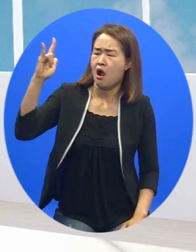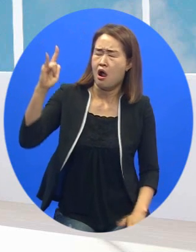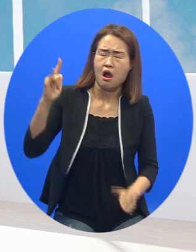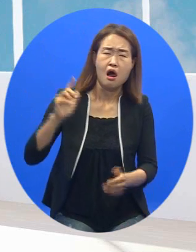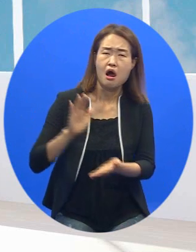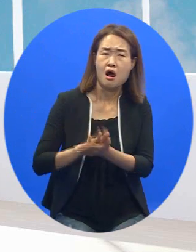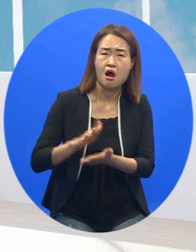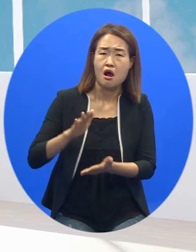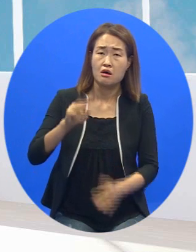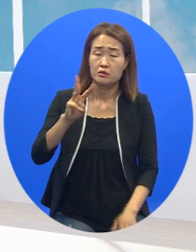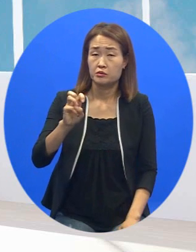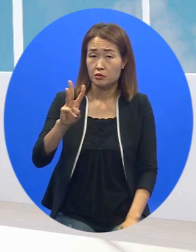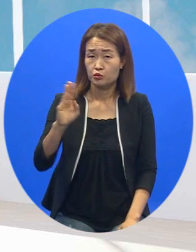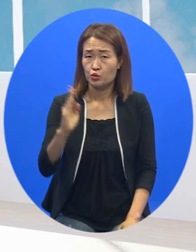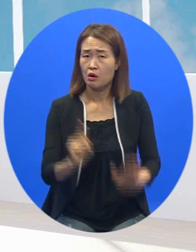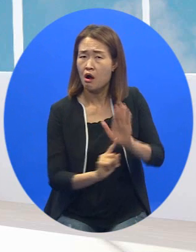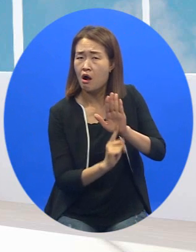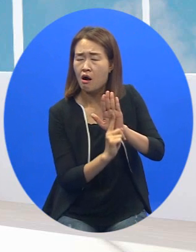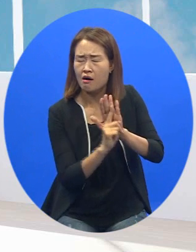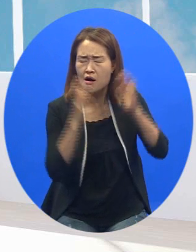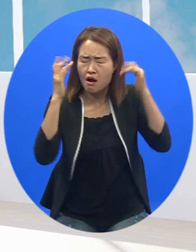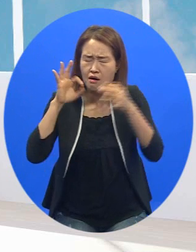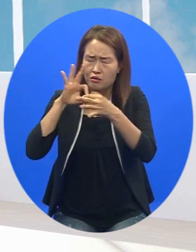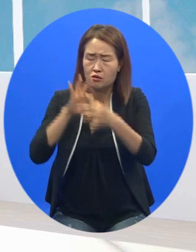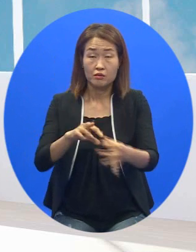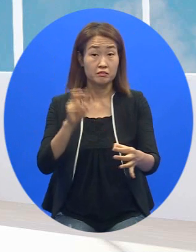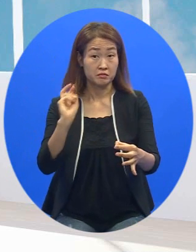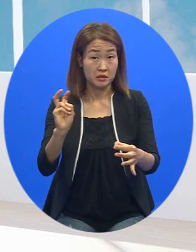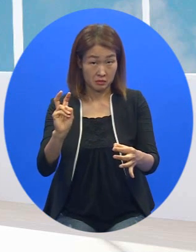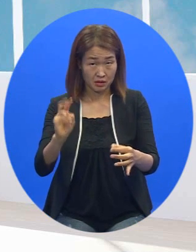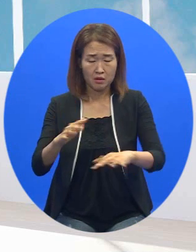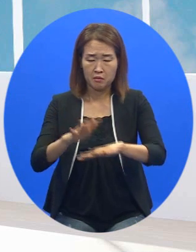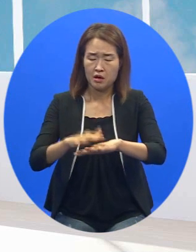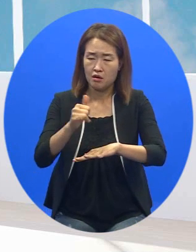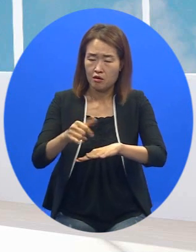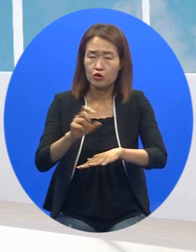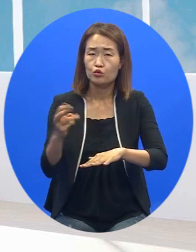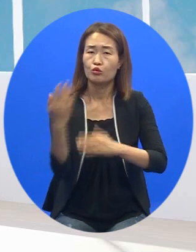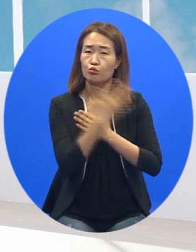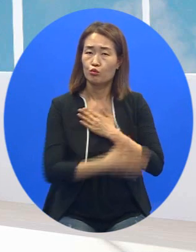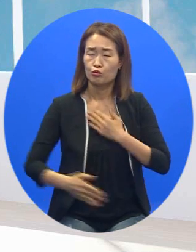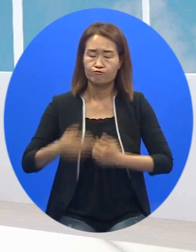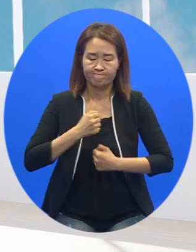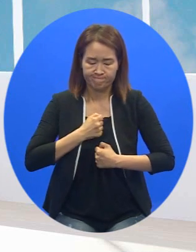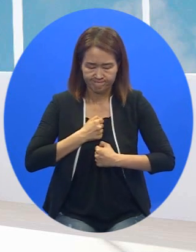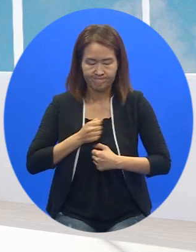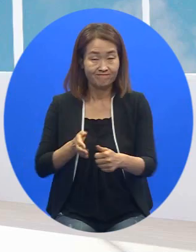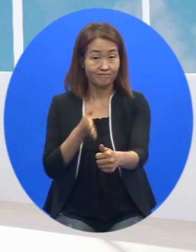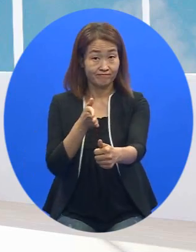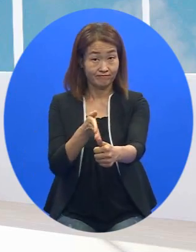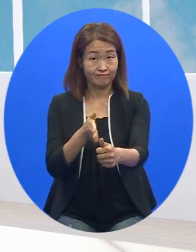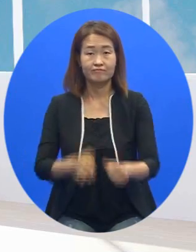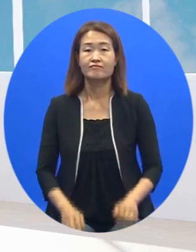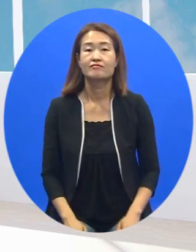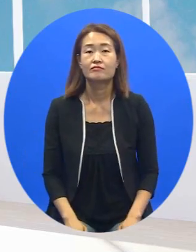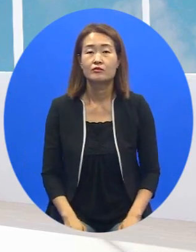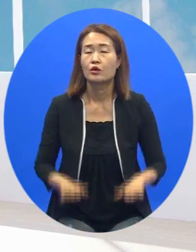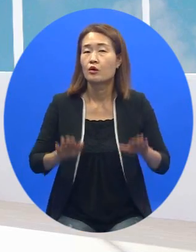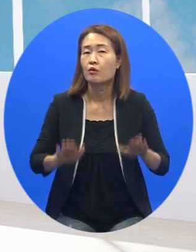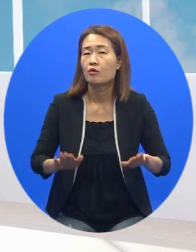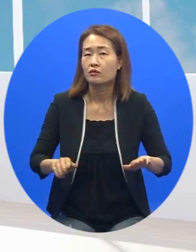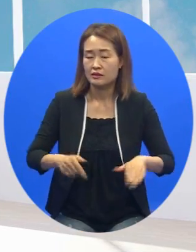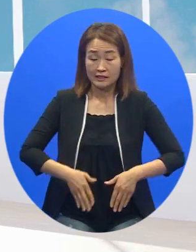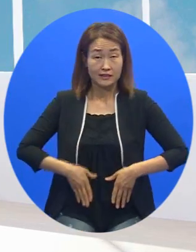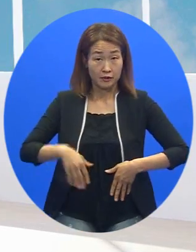의해 33도 내외로 오르면서 불볕더위가 이어지겠습니다. 농작물과 건강관리에 각별히 유의하셔야겠습니다.